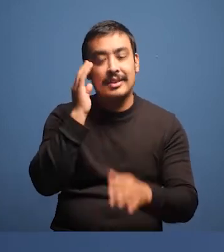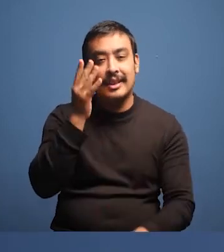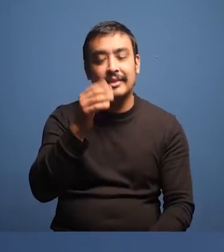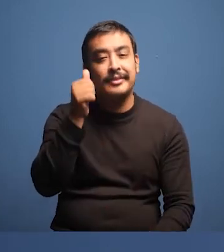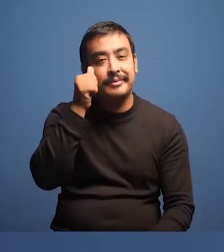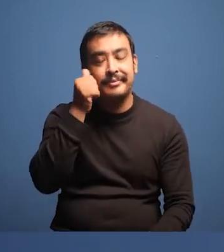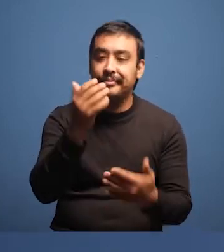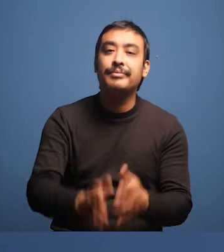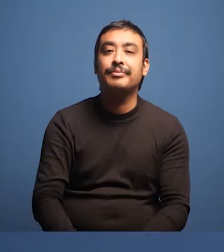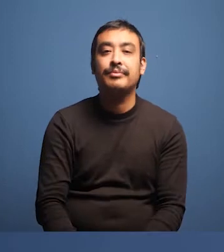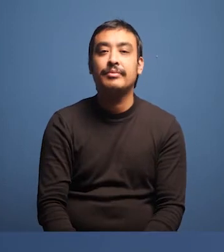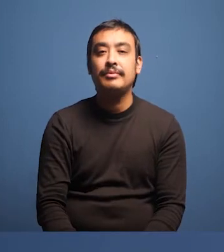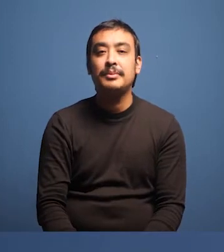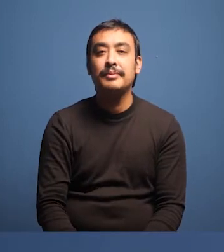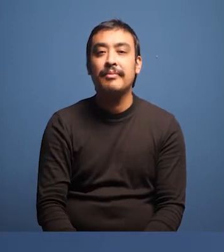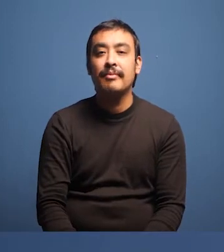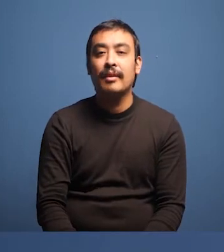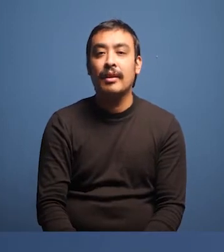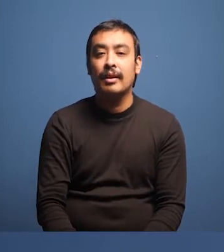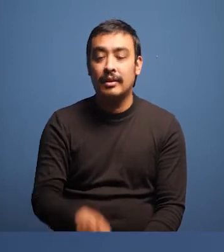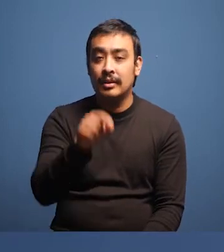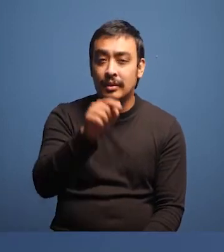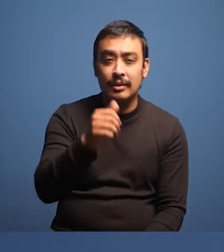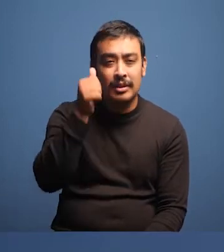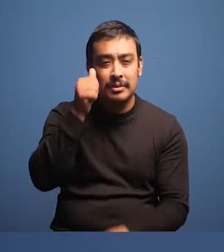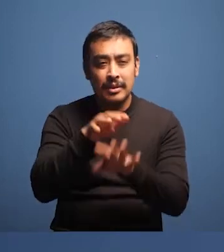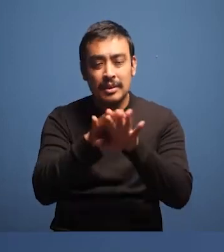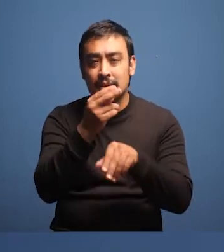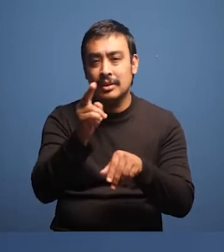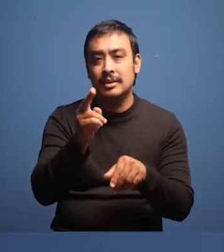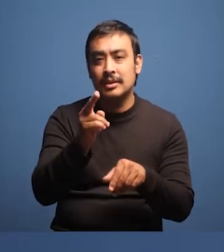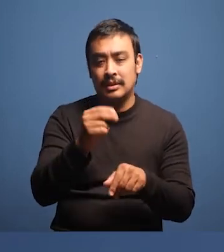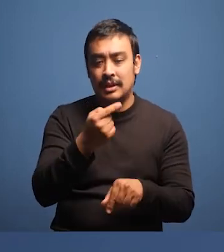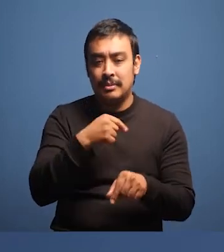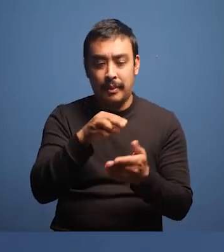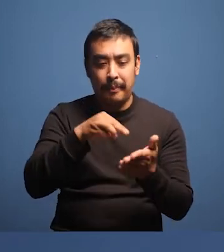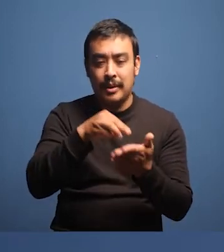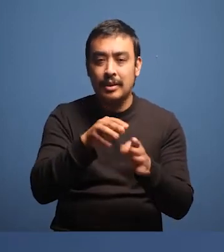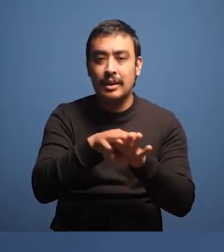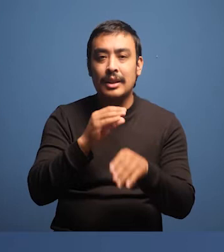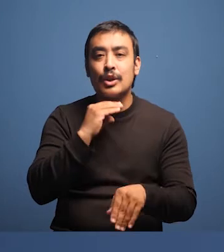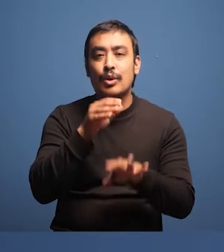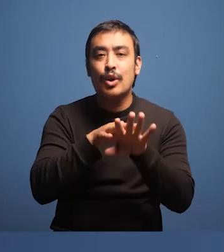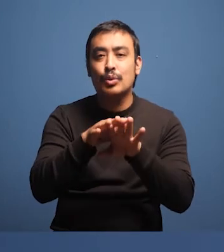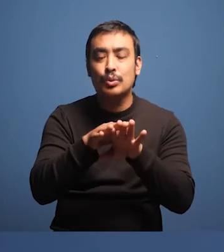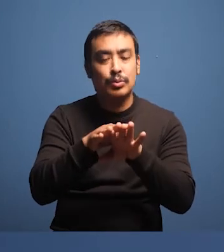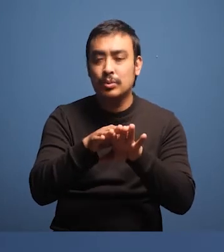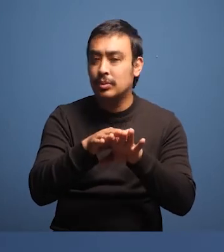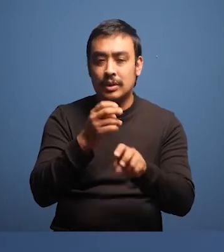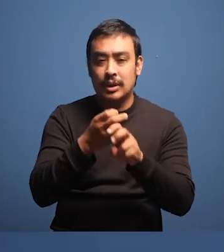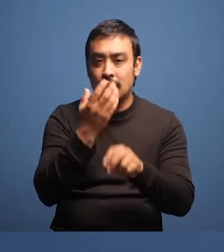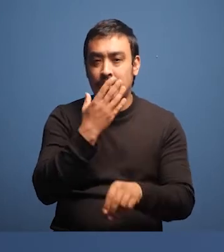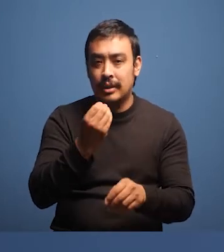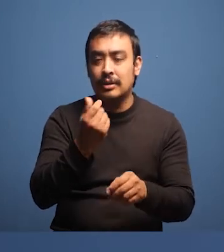एक्सपिरियन्स सायद यस्तो एक्सपिरियन्स धेरैजनाको नै हामी मध्ये धेरै युवाहरूकोले भोगिरहनु भएको एक्सपिरियन्स